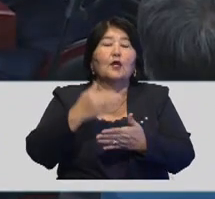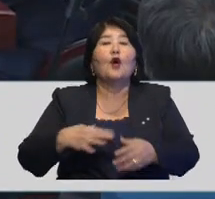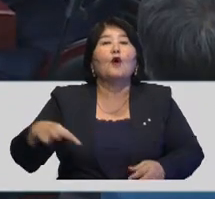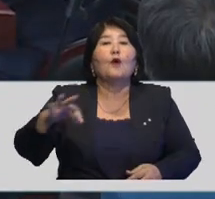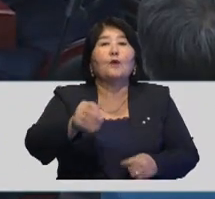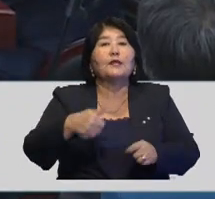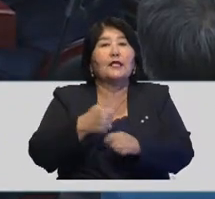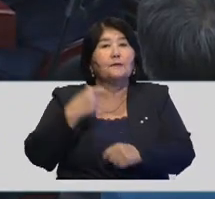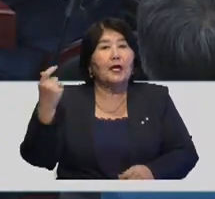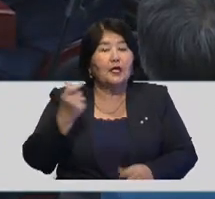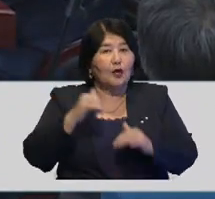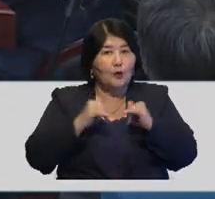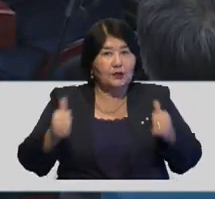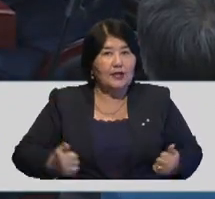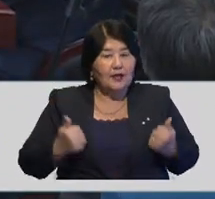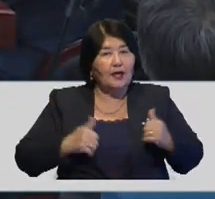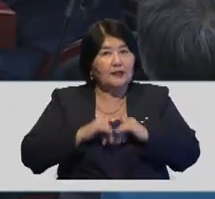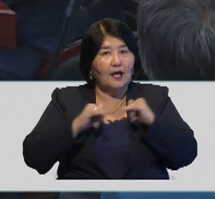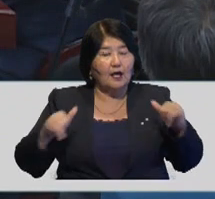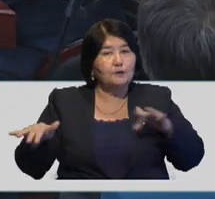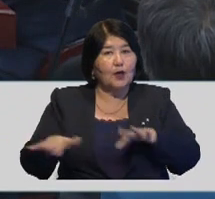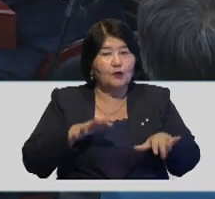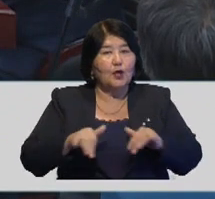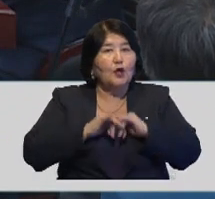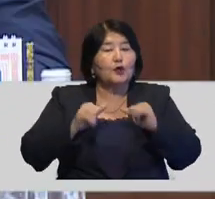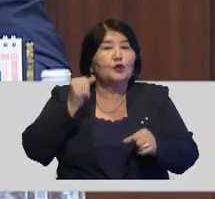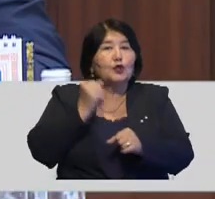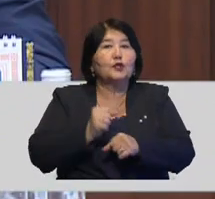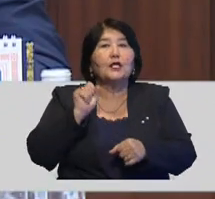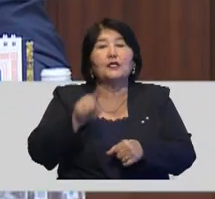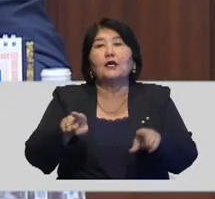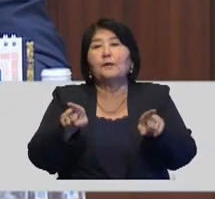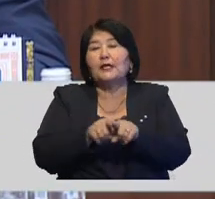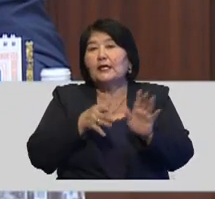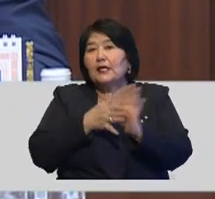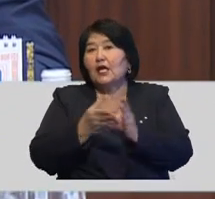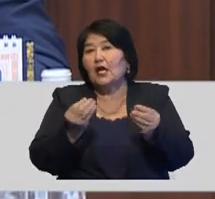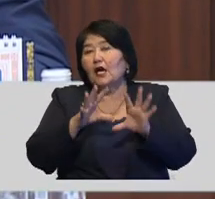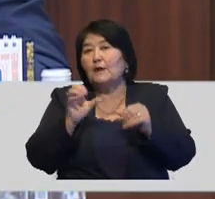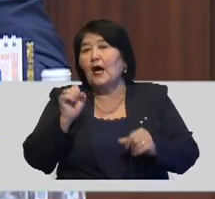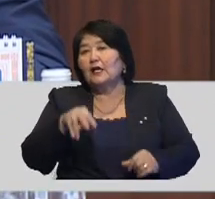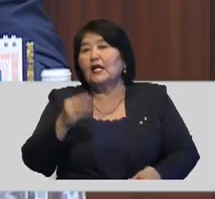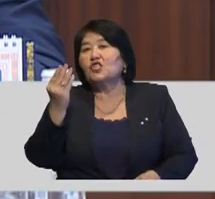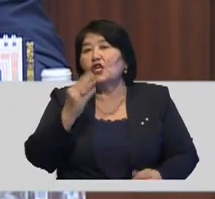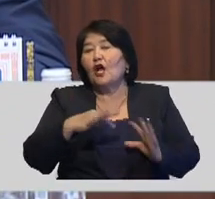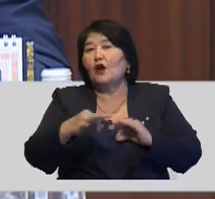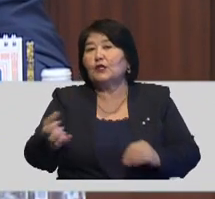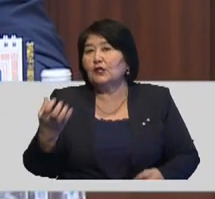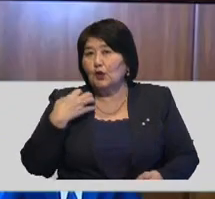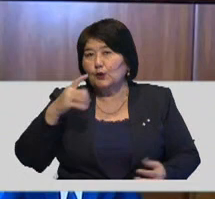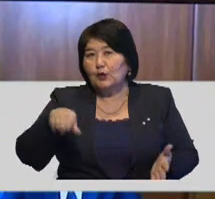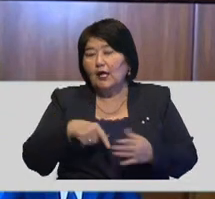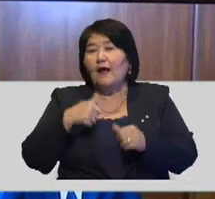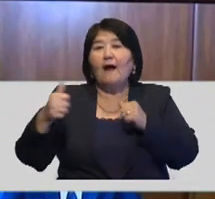Облыс әкімі экономиканың өсім қарқынын қамтамасыз ету шараларын күшейтуді тапсырды. Игерілмеген қаражат бойынша Арал, Шиелі аудандары мен Қызылорда